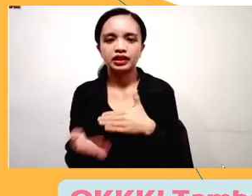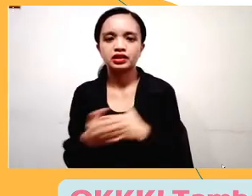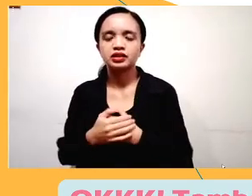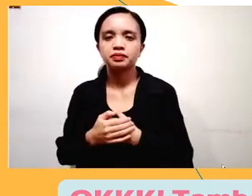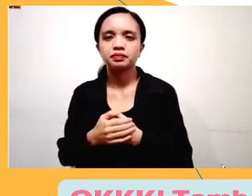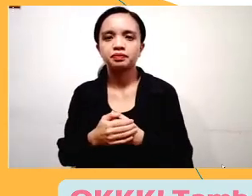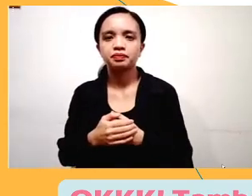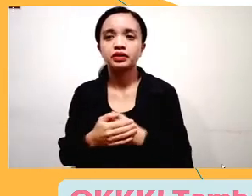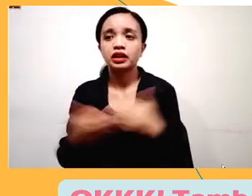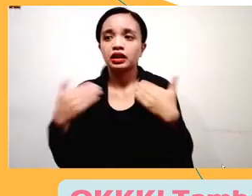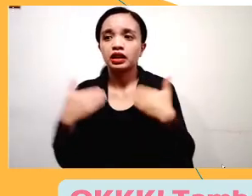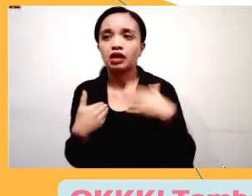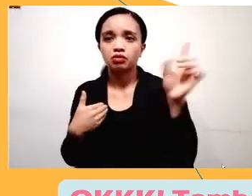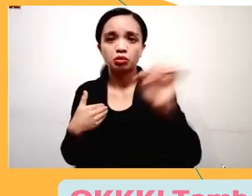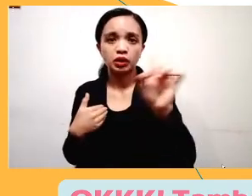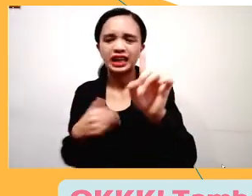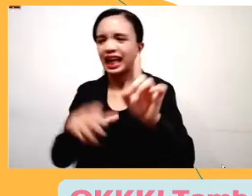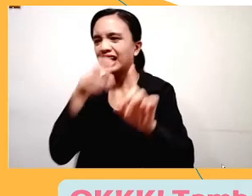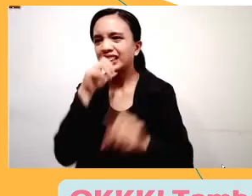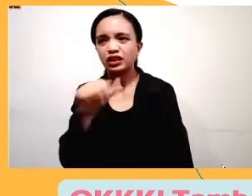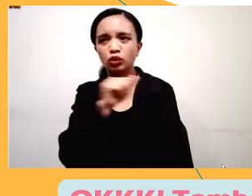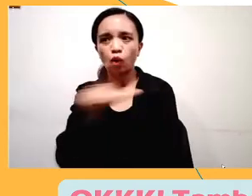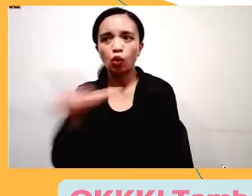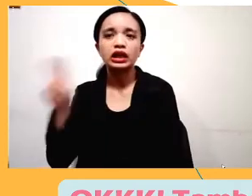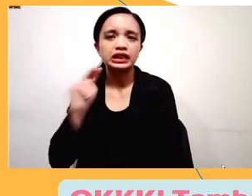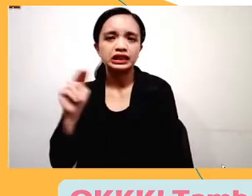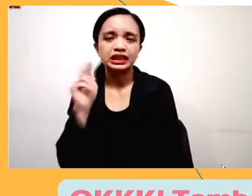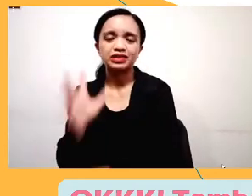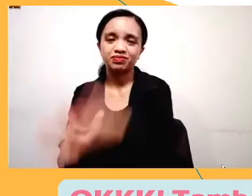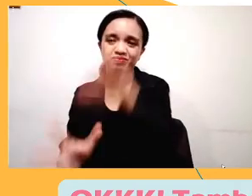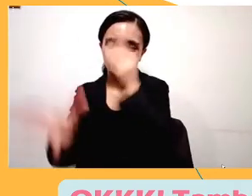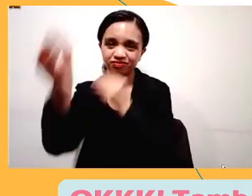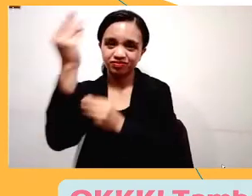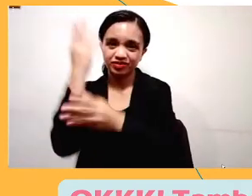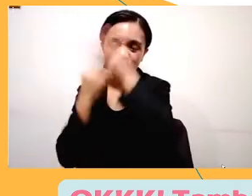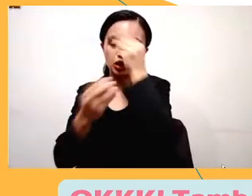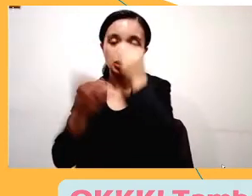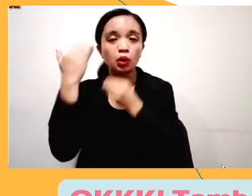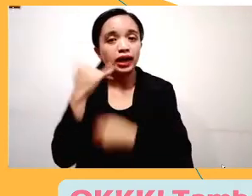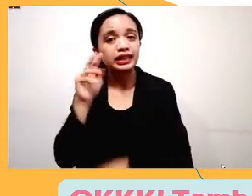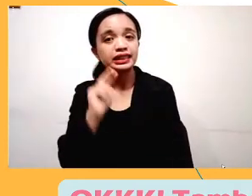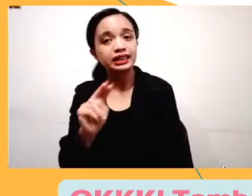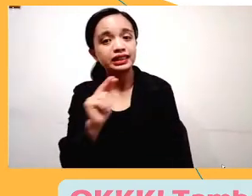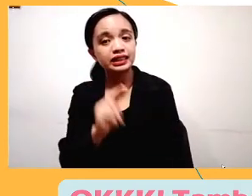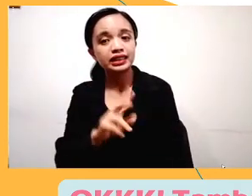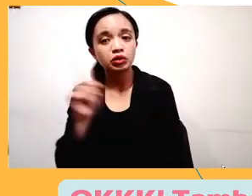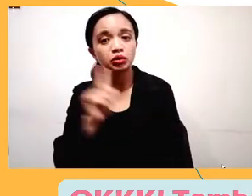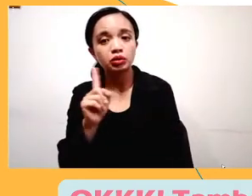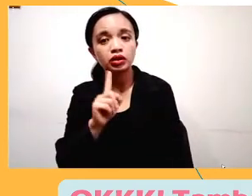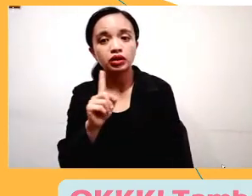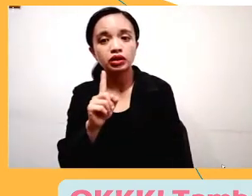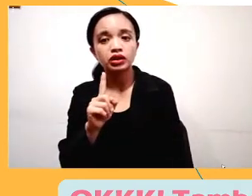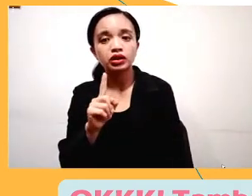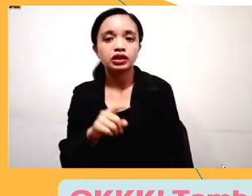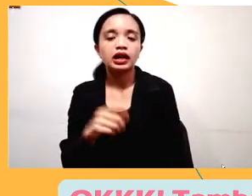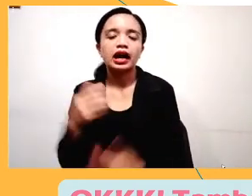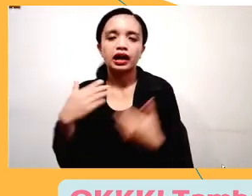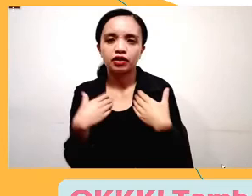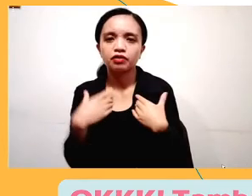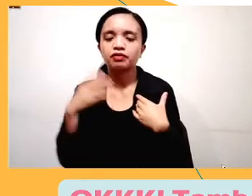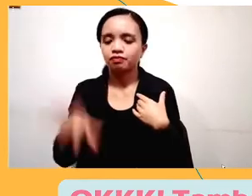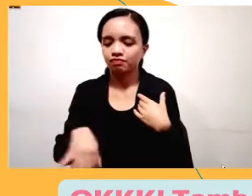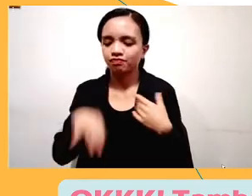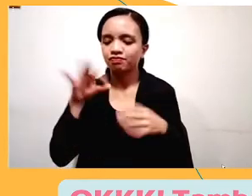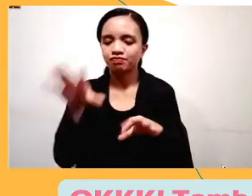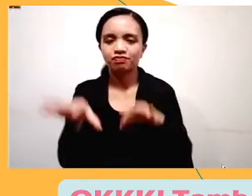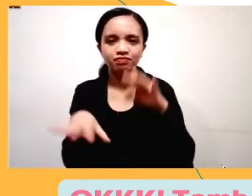meron din yung hindi naman lahat kailangan mo matutunan kasi at a certain points kailangan mo ng may solid contribution. Pag bata ka, okay lang yun.